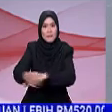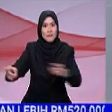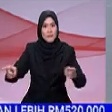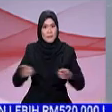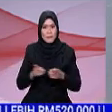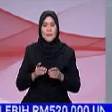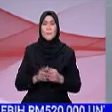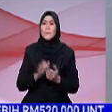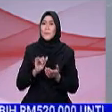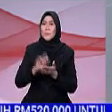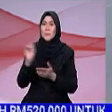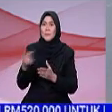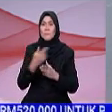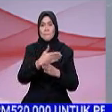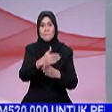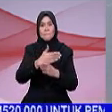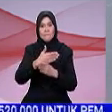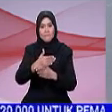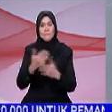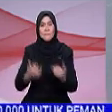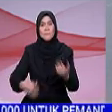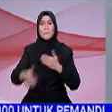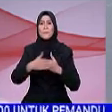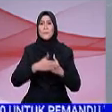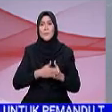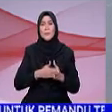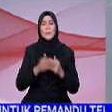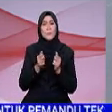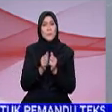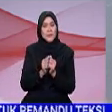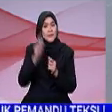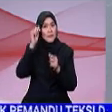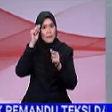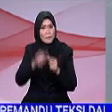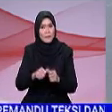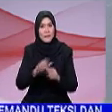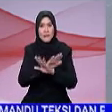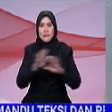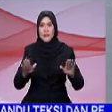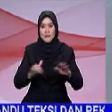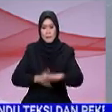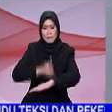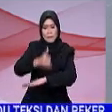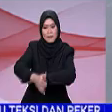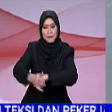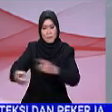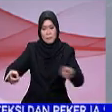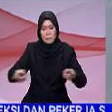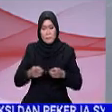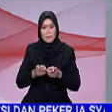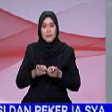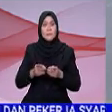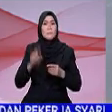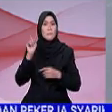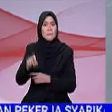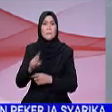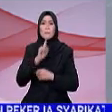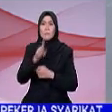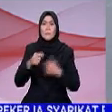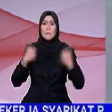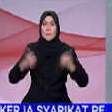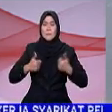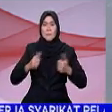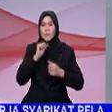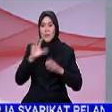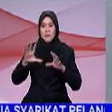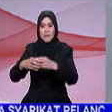Jadi itu sahaja yang dapat saya kongsikan. Kita kembali bersama dengan Konsen. Ingat, jangan merentas daerah. Pastikan perayaan Aidilfitri bukan